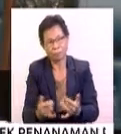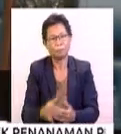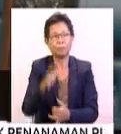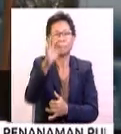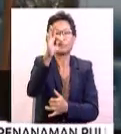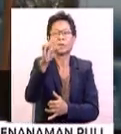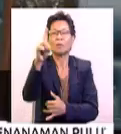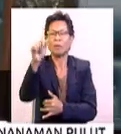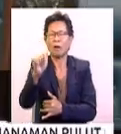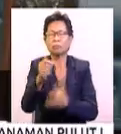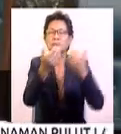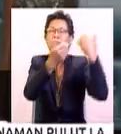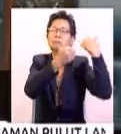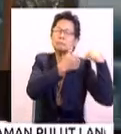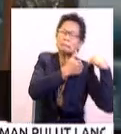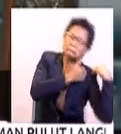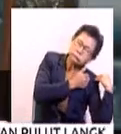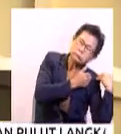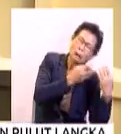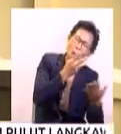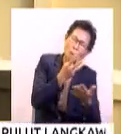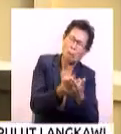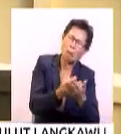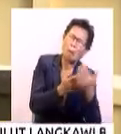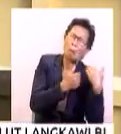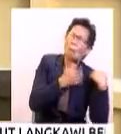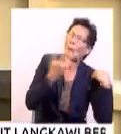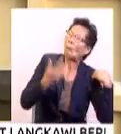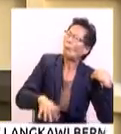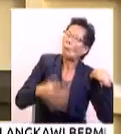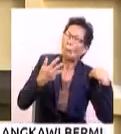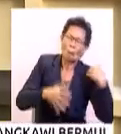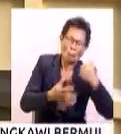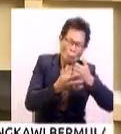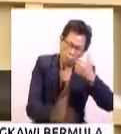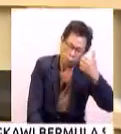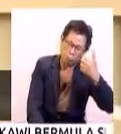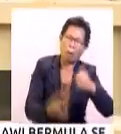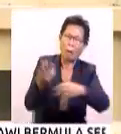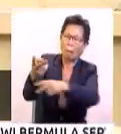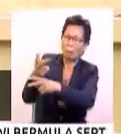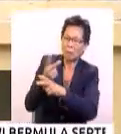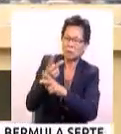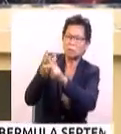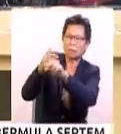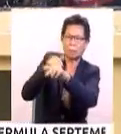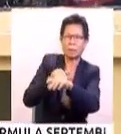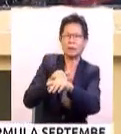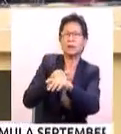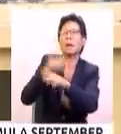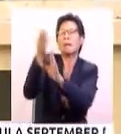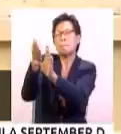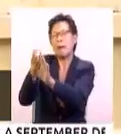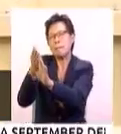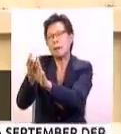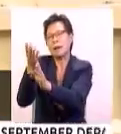Felda terpaksa menanggung kos keuangan yang besar melalui pinjaman dari institusi keuangan yang